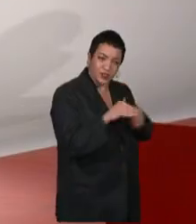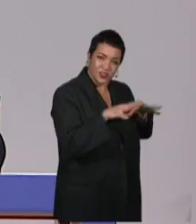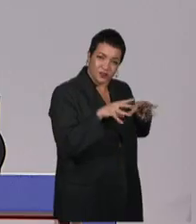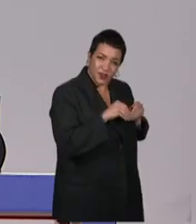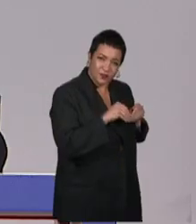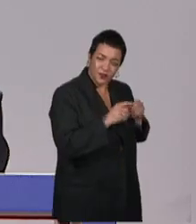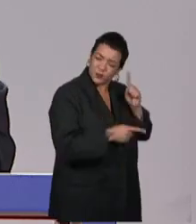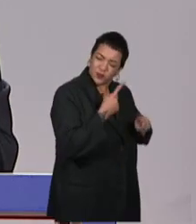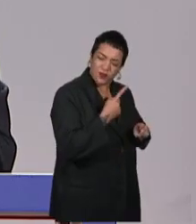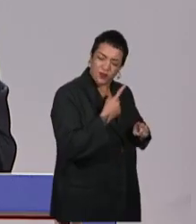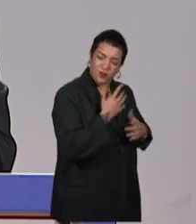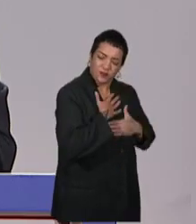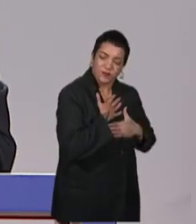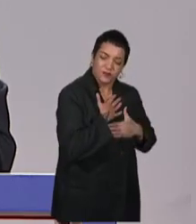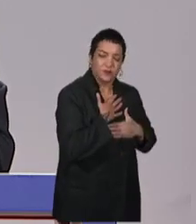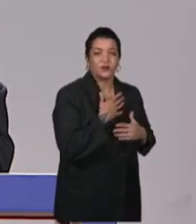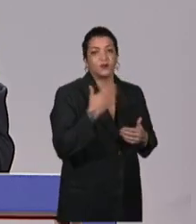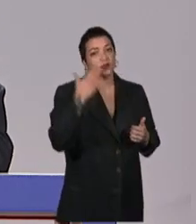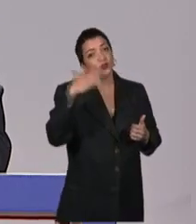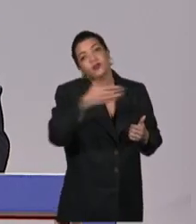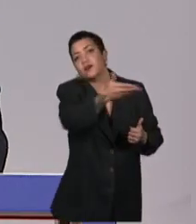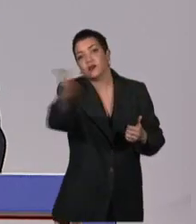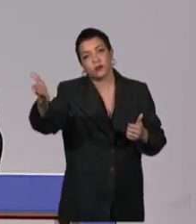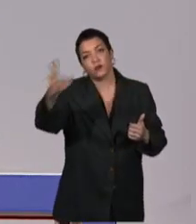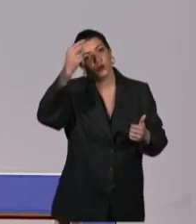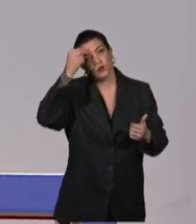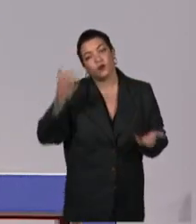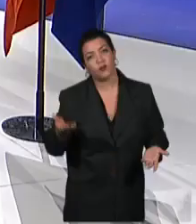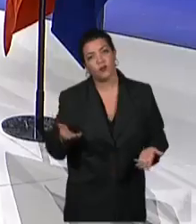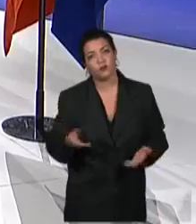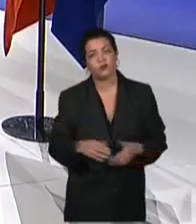plus. Et je sais que vous me comprendrez.